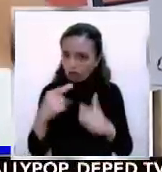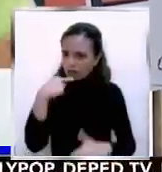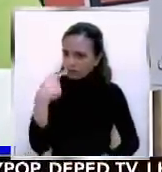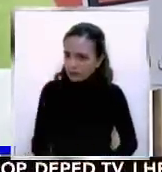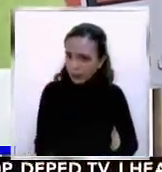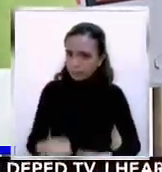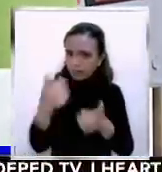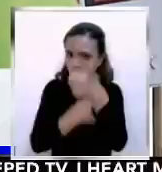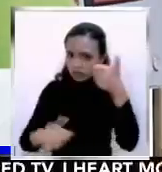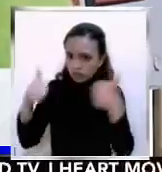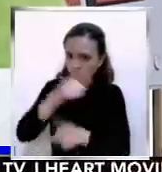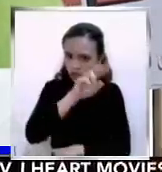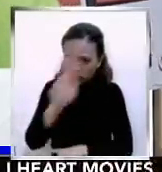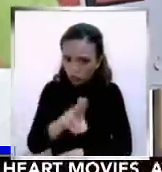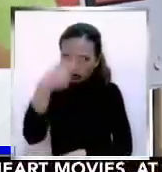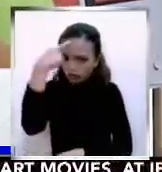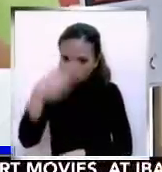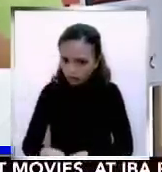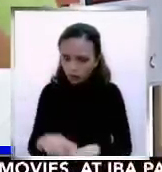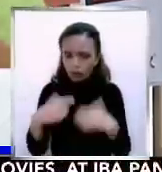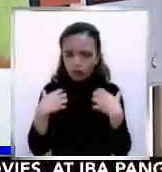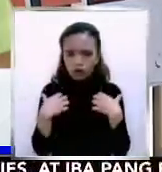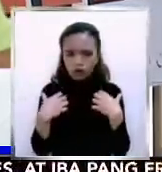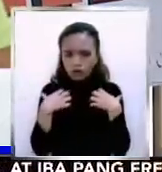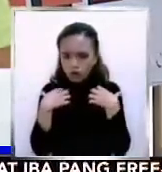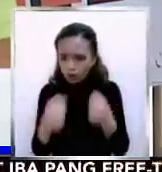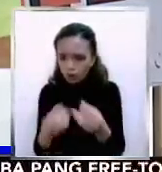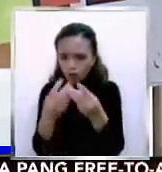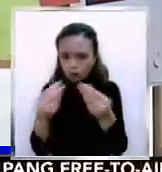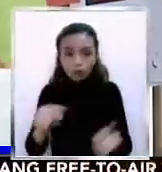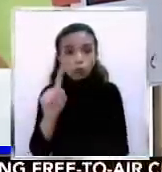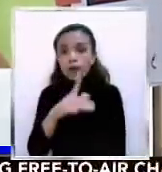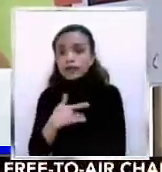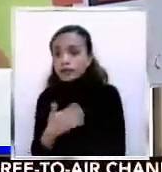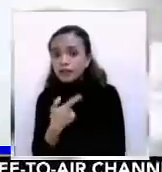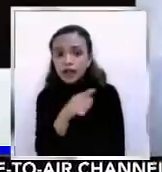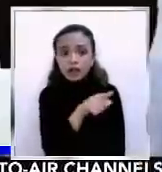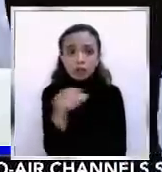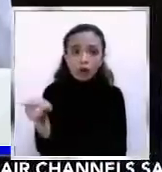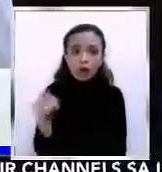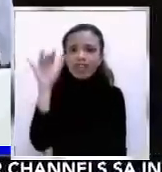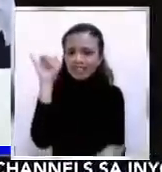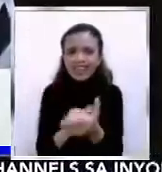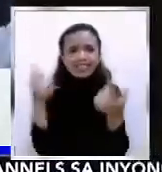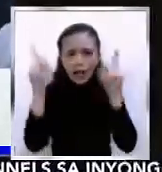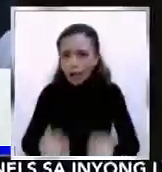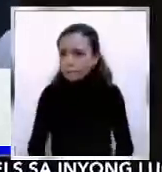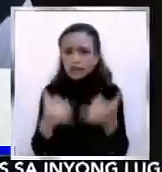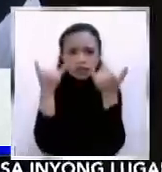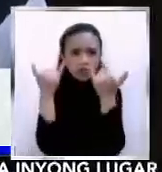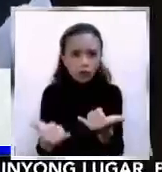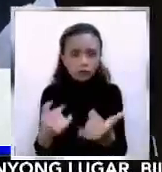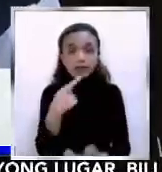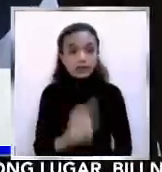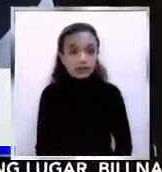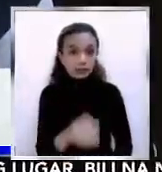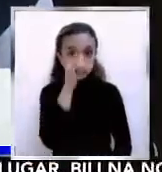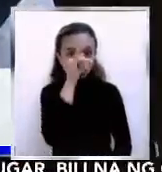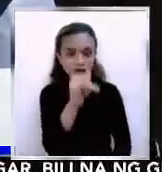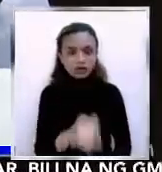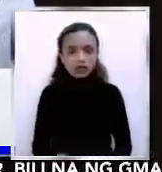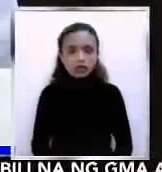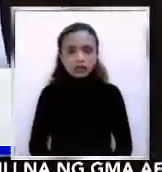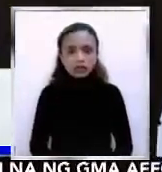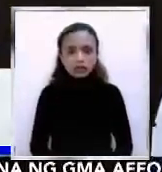magagamitin ko pang paggamot ng mga constituent. Ano mararamdaman mo? Yun po yung nangyayari ngayon. Sabi naman ni Moreno, ginamit niya ang kinita ng